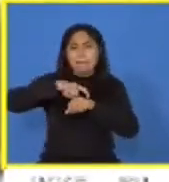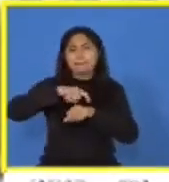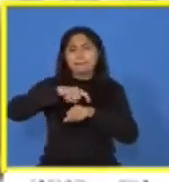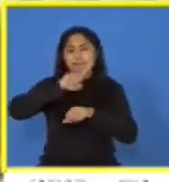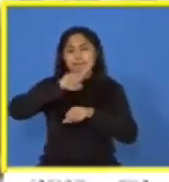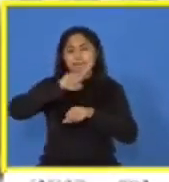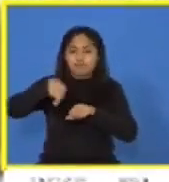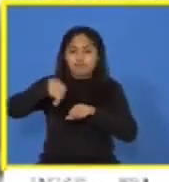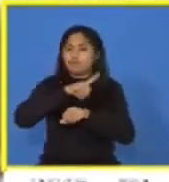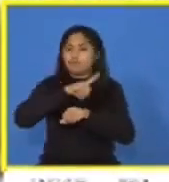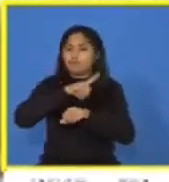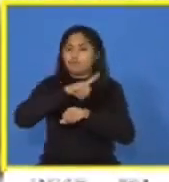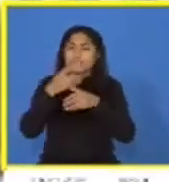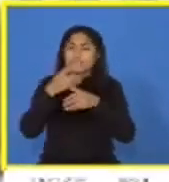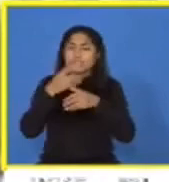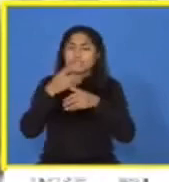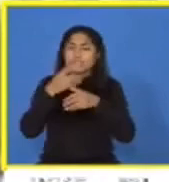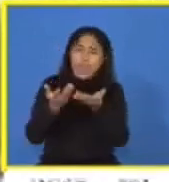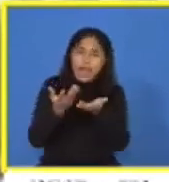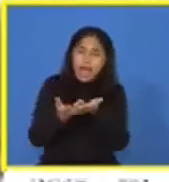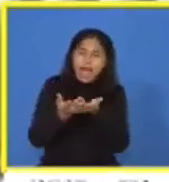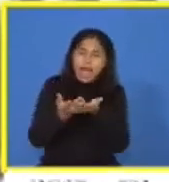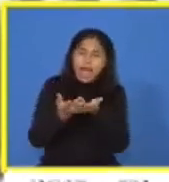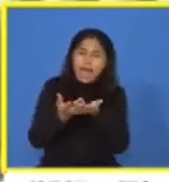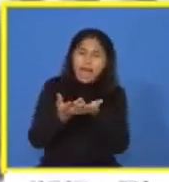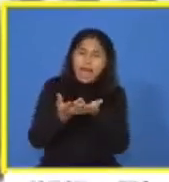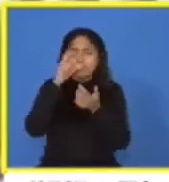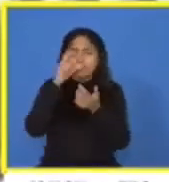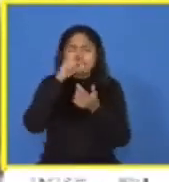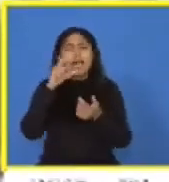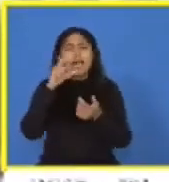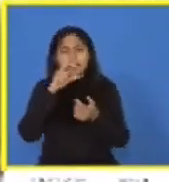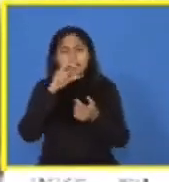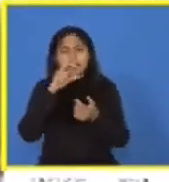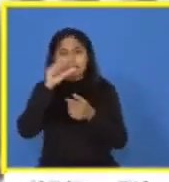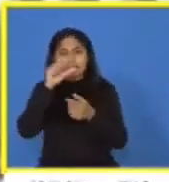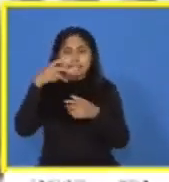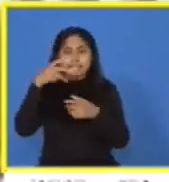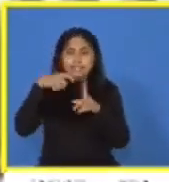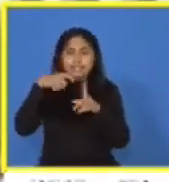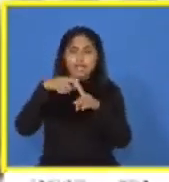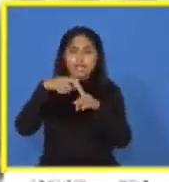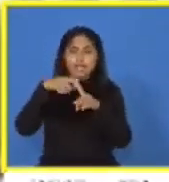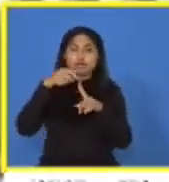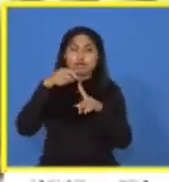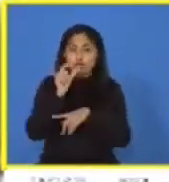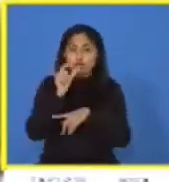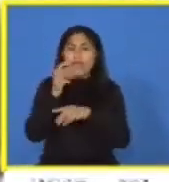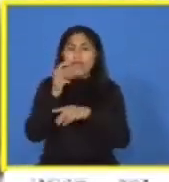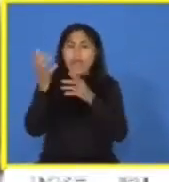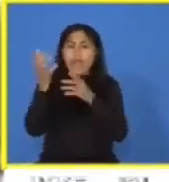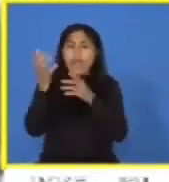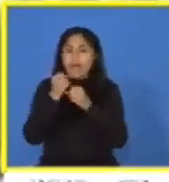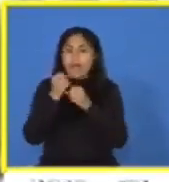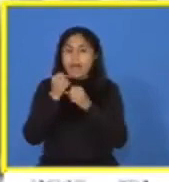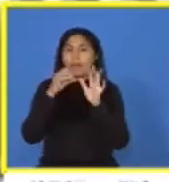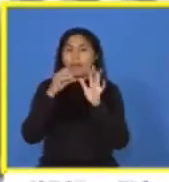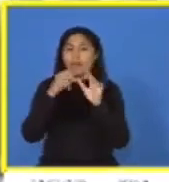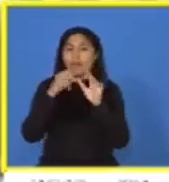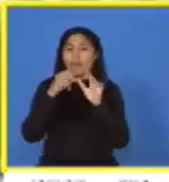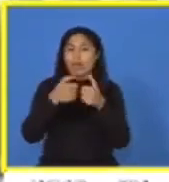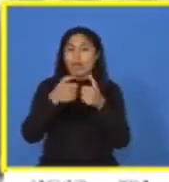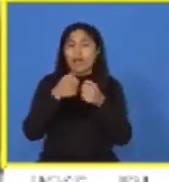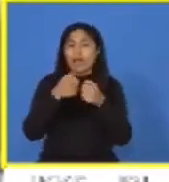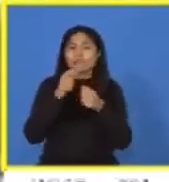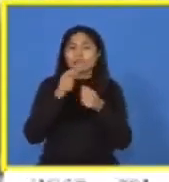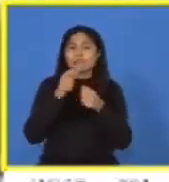tersedia, silakan dicek dan dicari untuk mendapat nomor kontak tersebut. Ya,